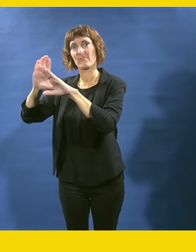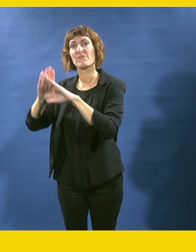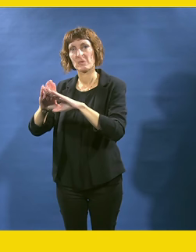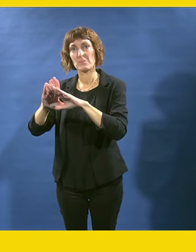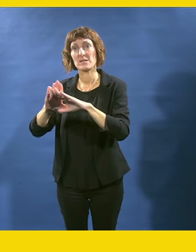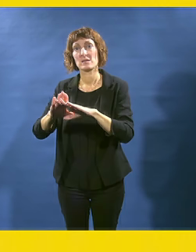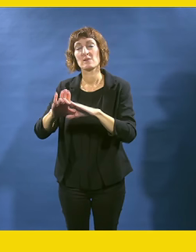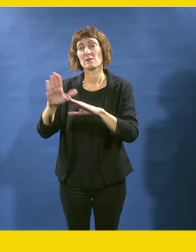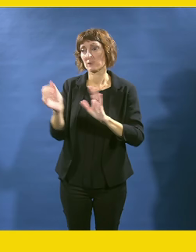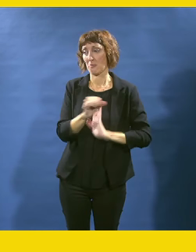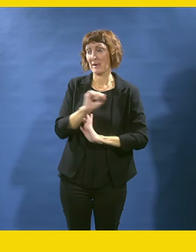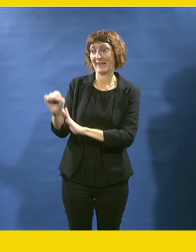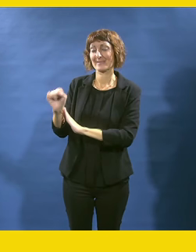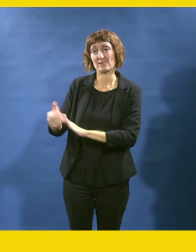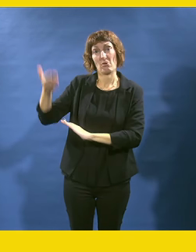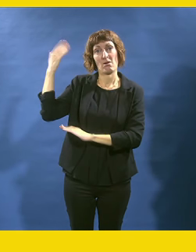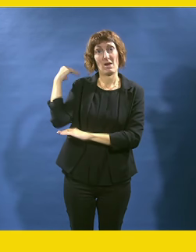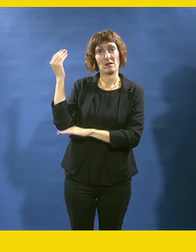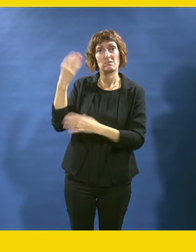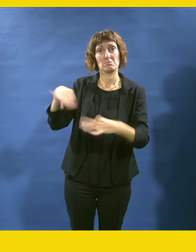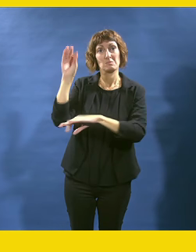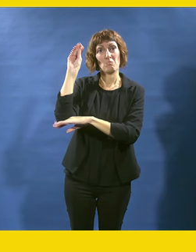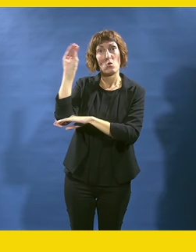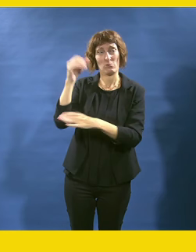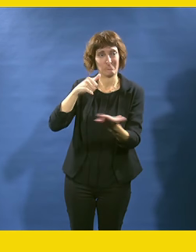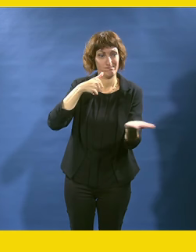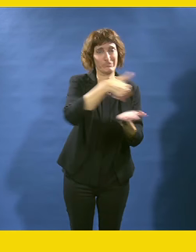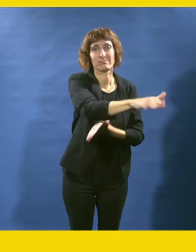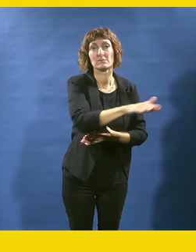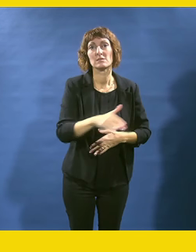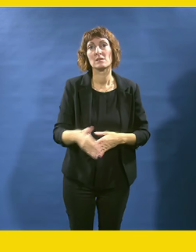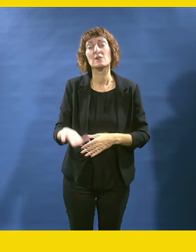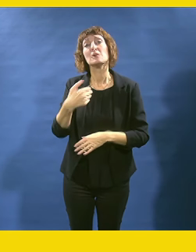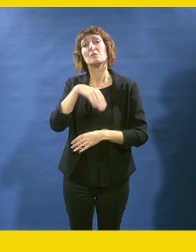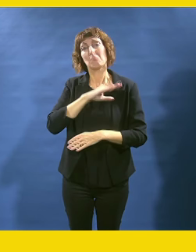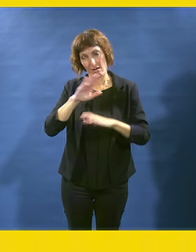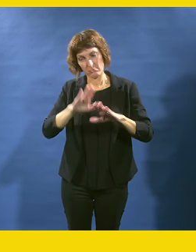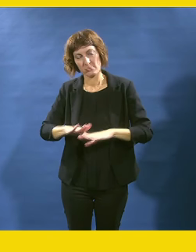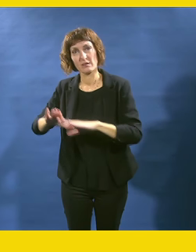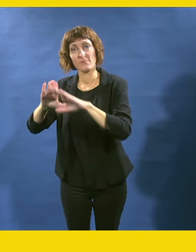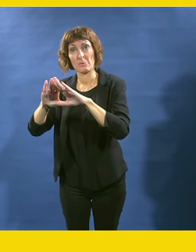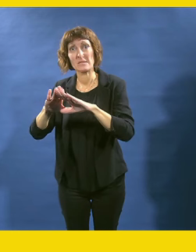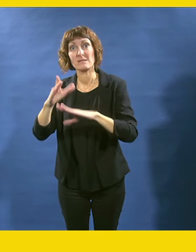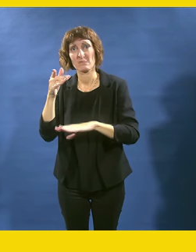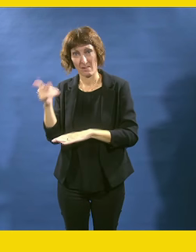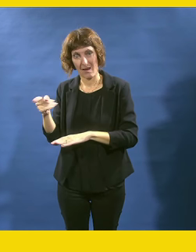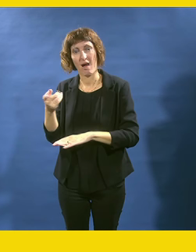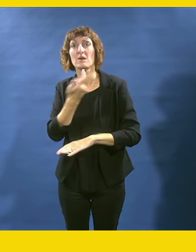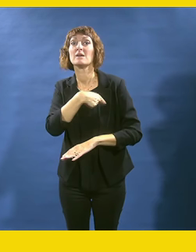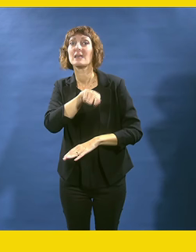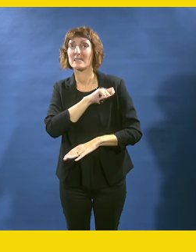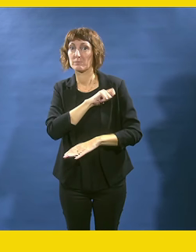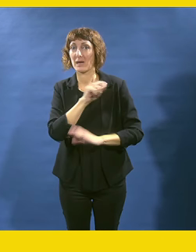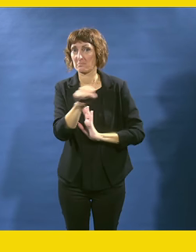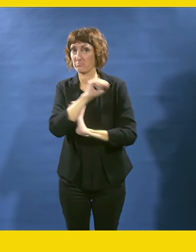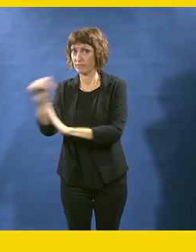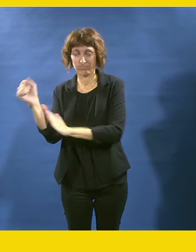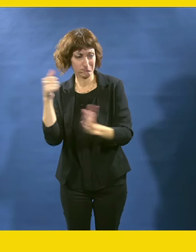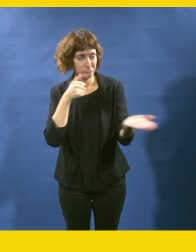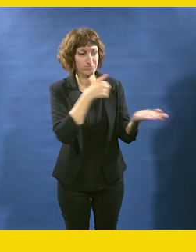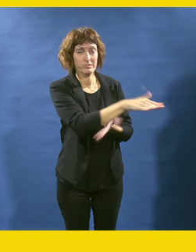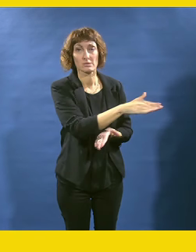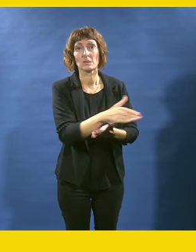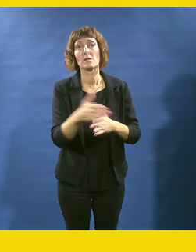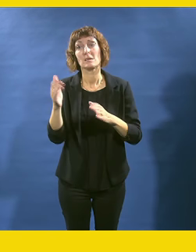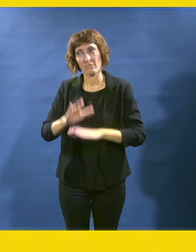en Pologne. C'est grâce aux féministes que l'extrême droite n'y est pas parvenue en Espagne. Ce sont les féministes qui feront